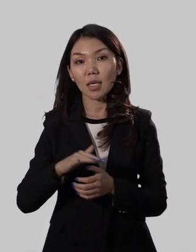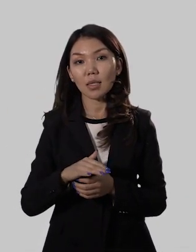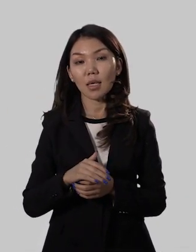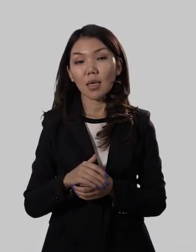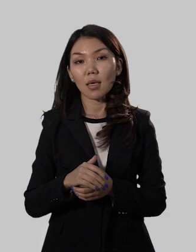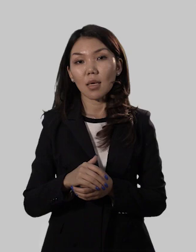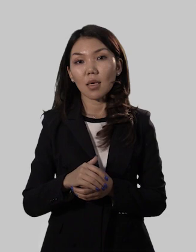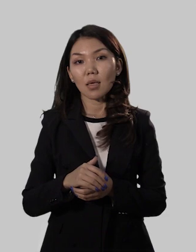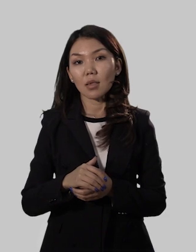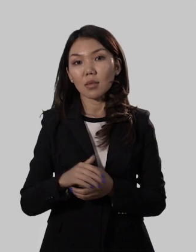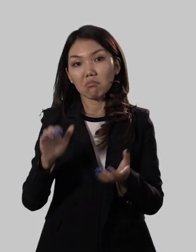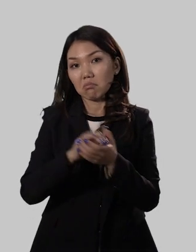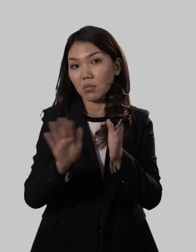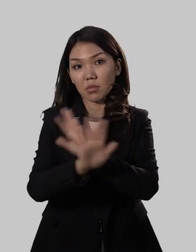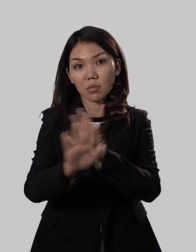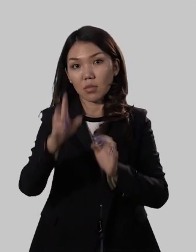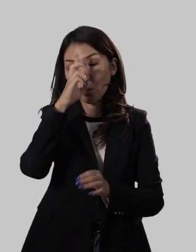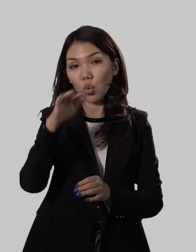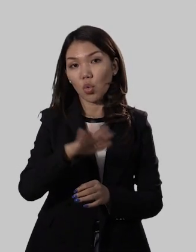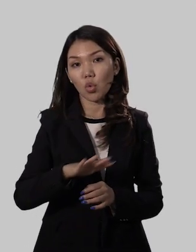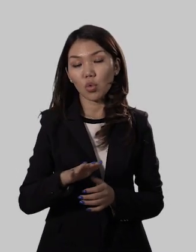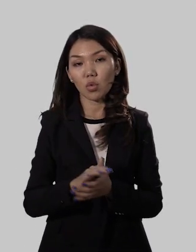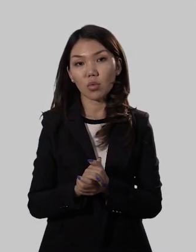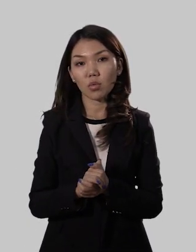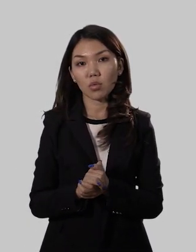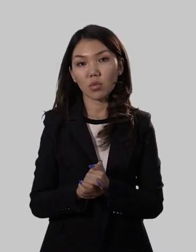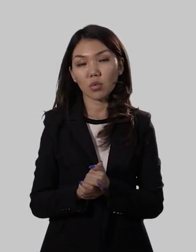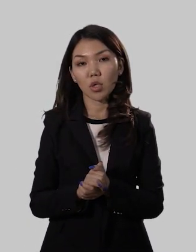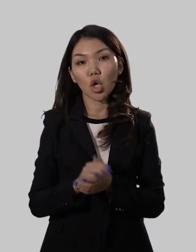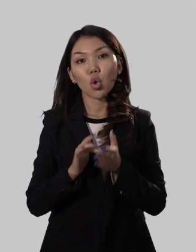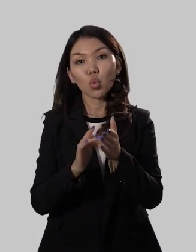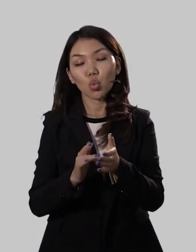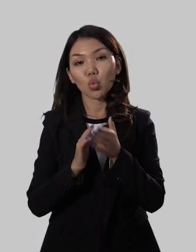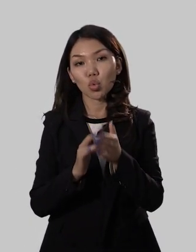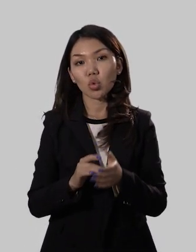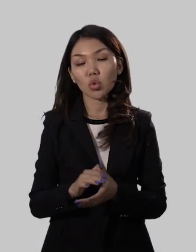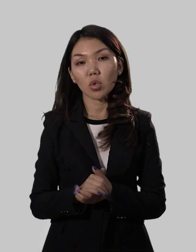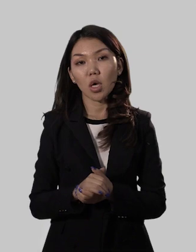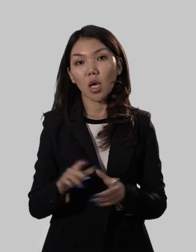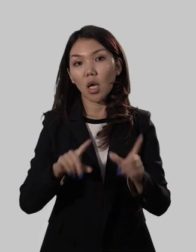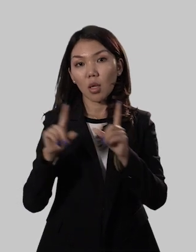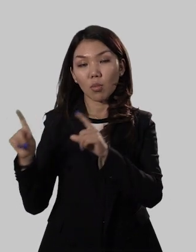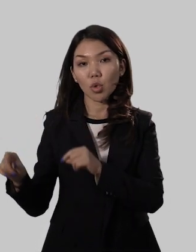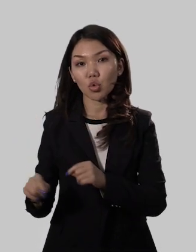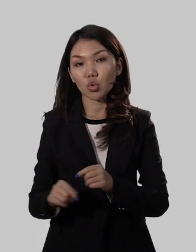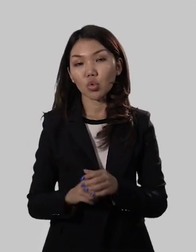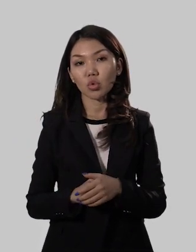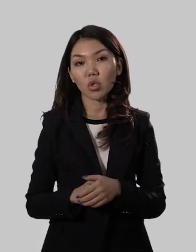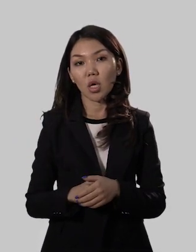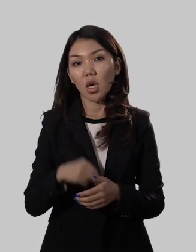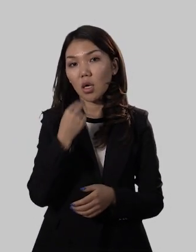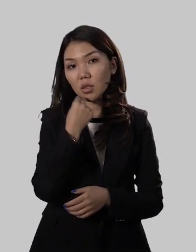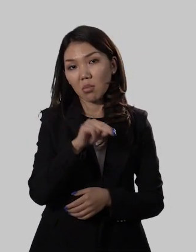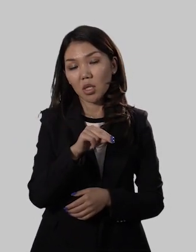Кыргызстан таанымал өлкө эмес. Туристтик объектилерге алып барчу жолдордун